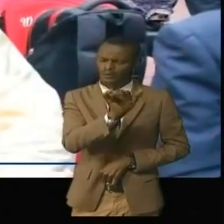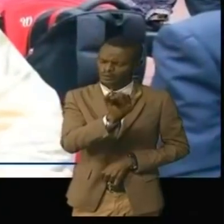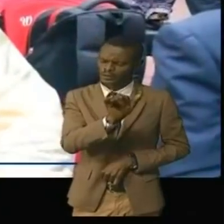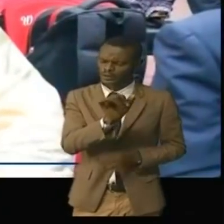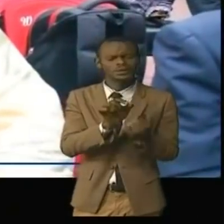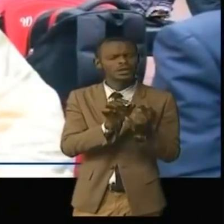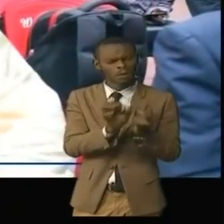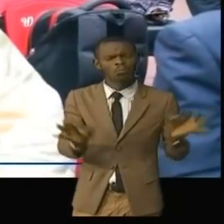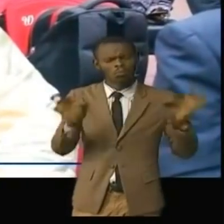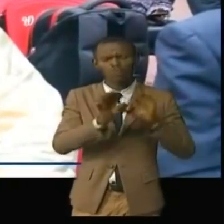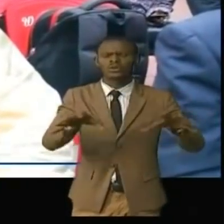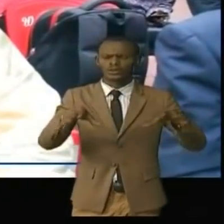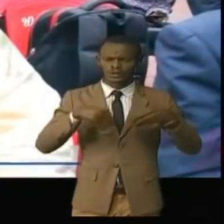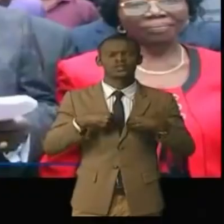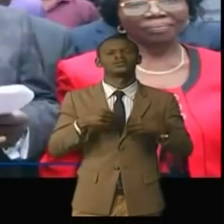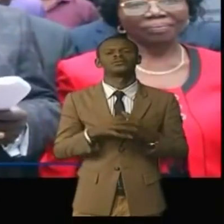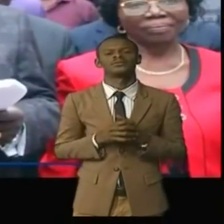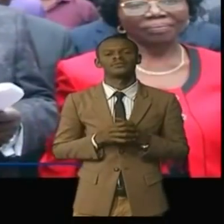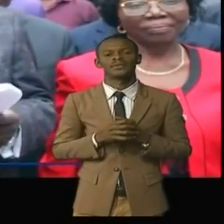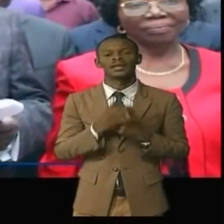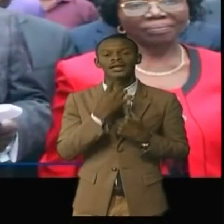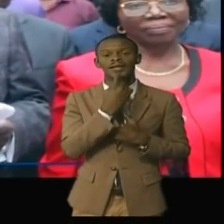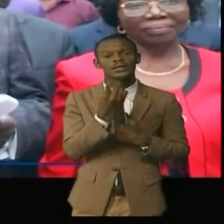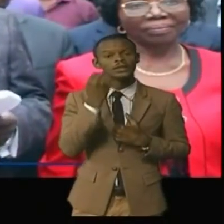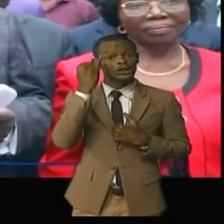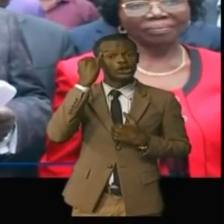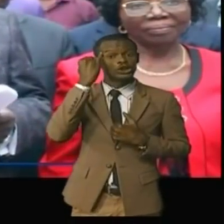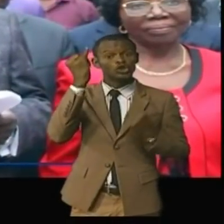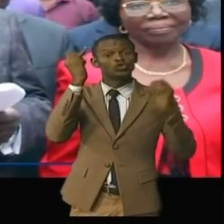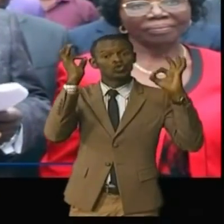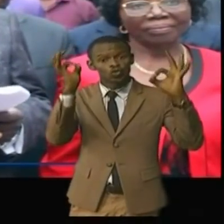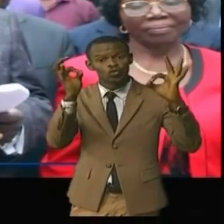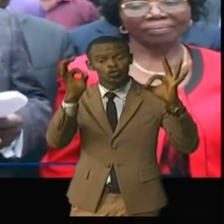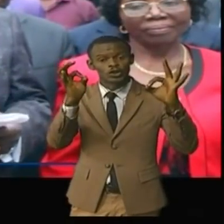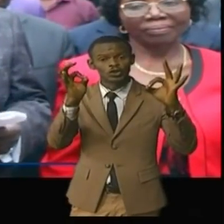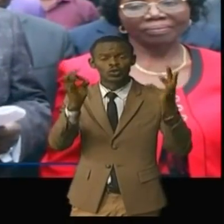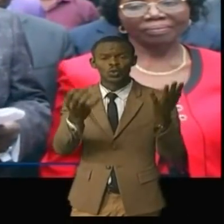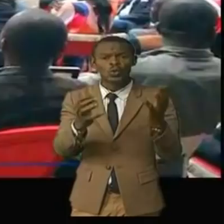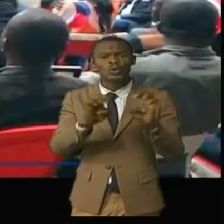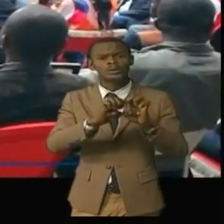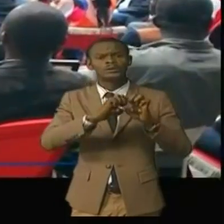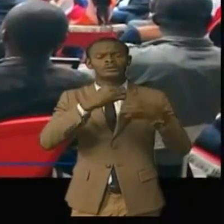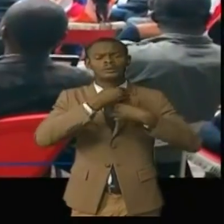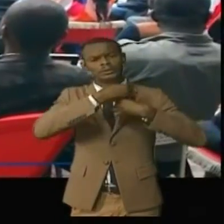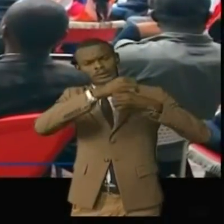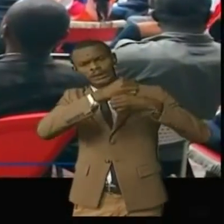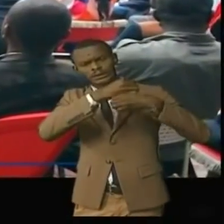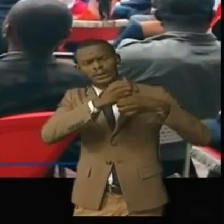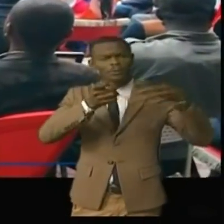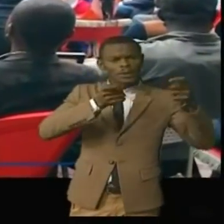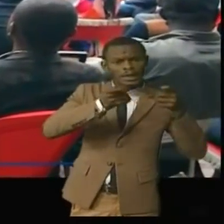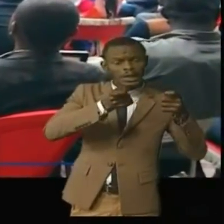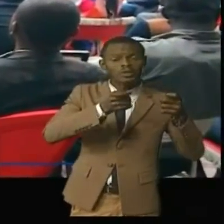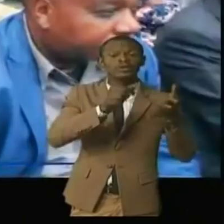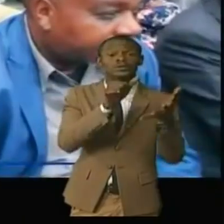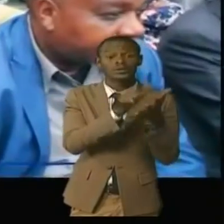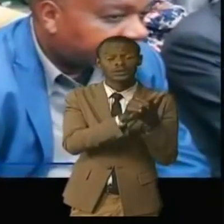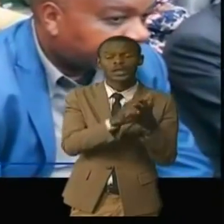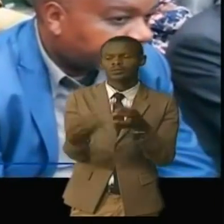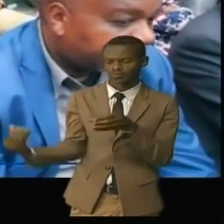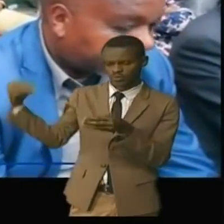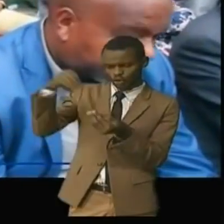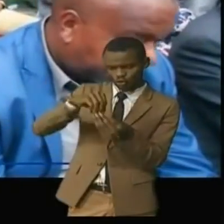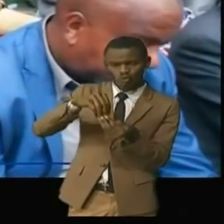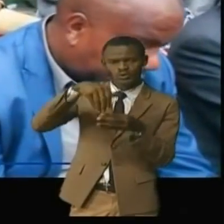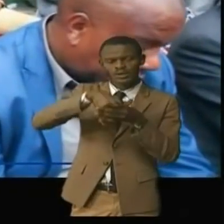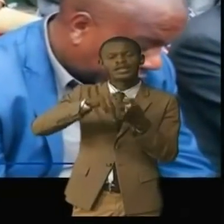et l'entrepreneuriat sont des atouts dont dispose cet alma mater et cela a été d'un grand apport pour la